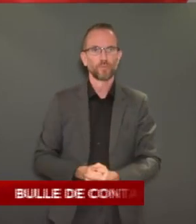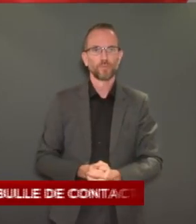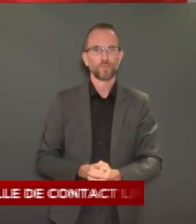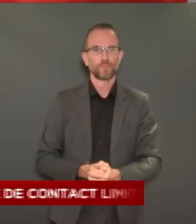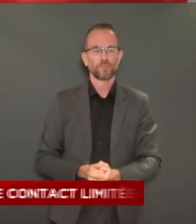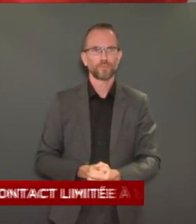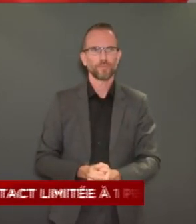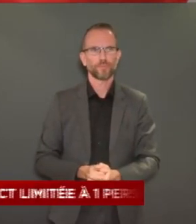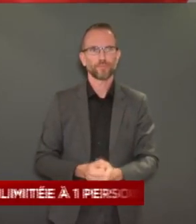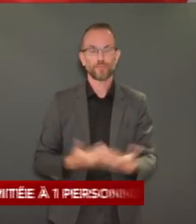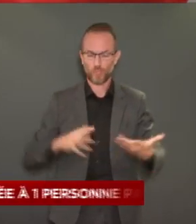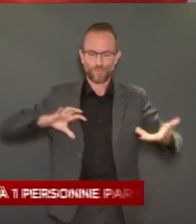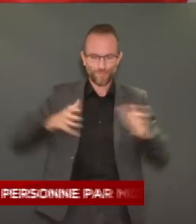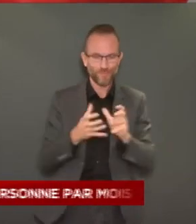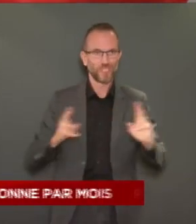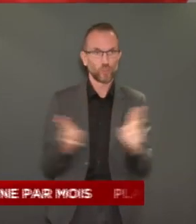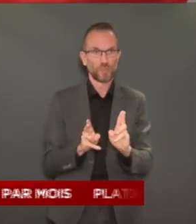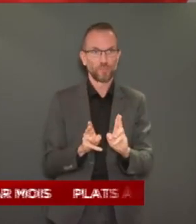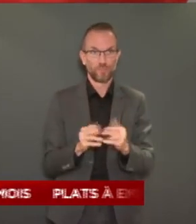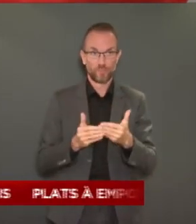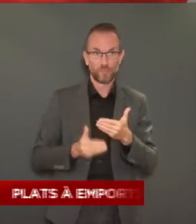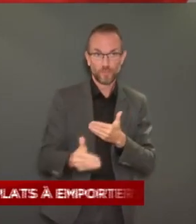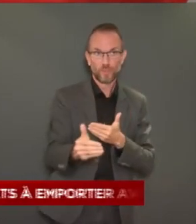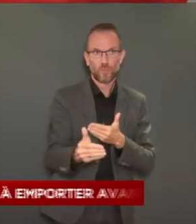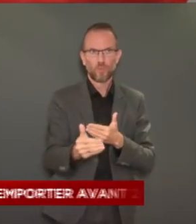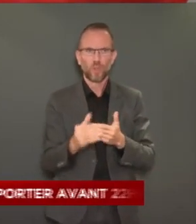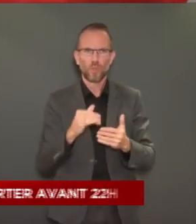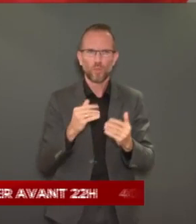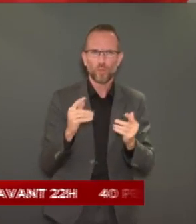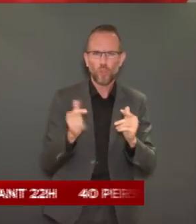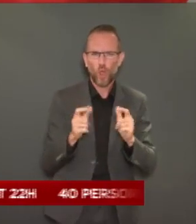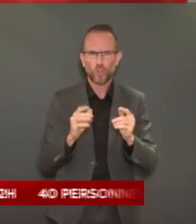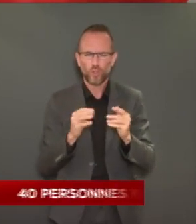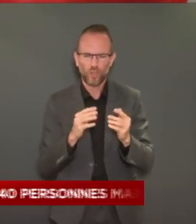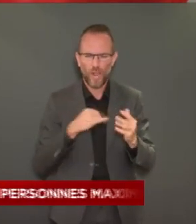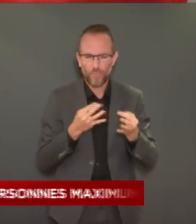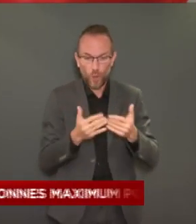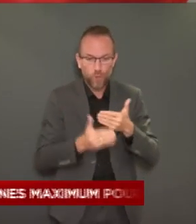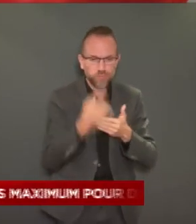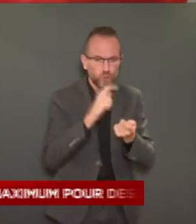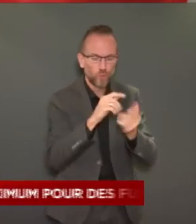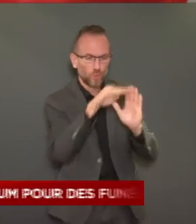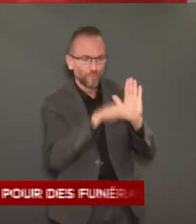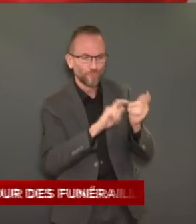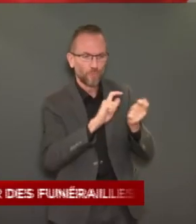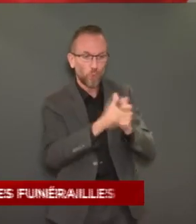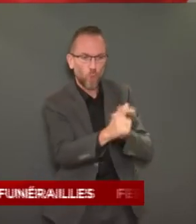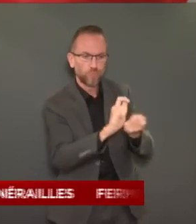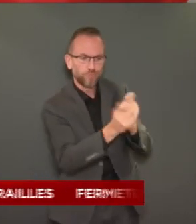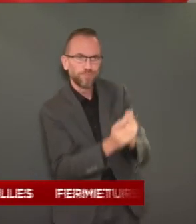pour les protocoles, hein, la culture, les sports, une semaine, on prend une